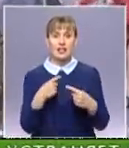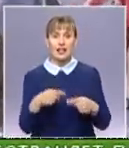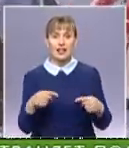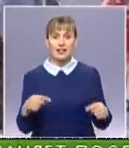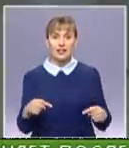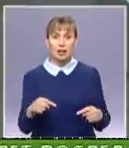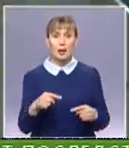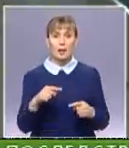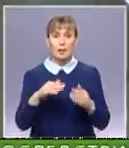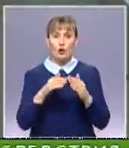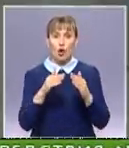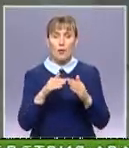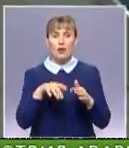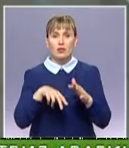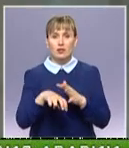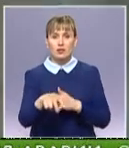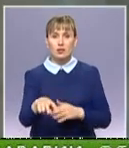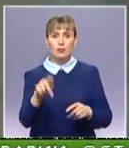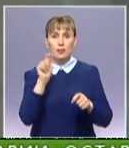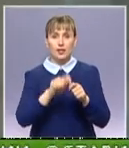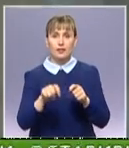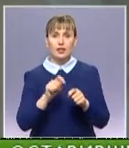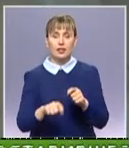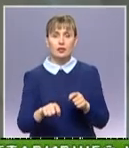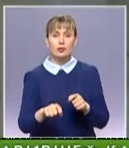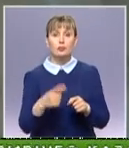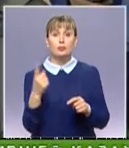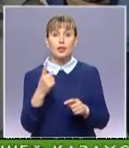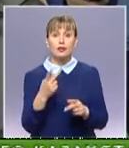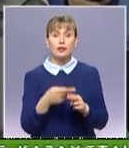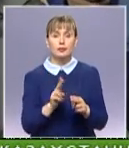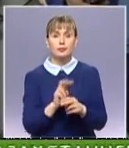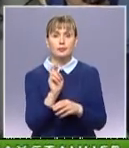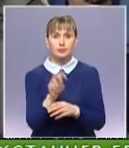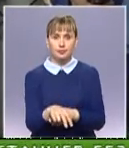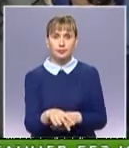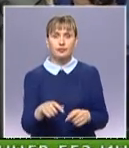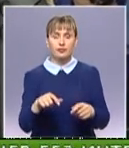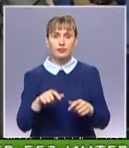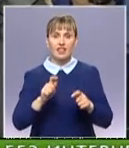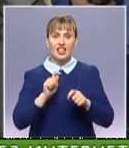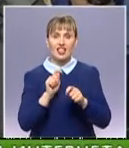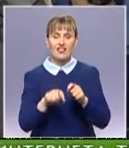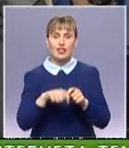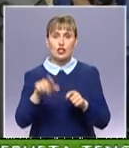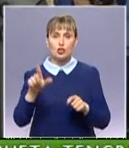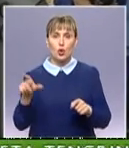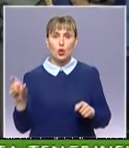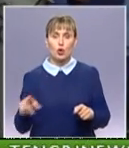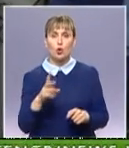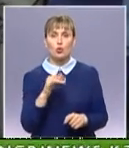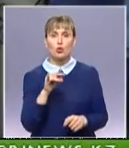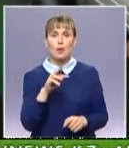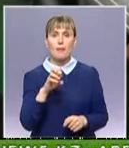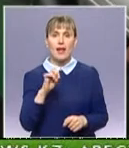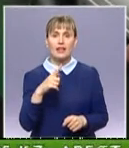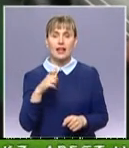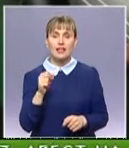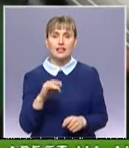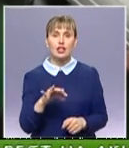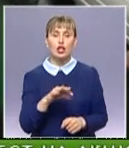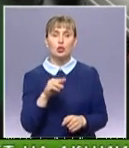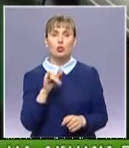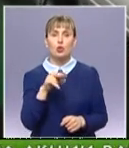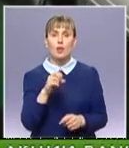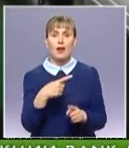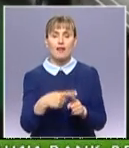децибелов в подъездах домов, расположенных близ станций. Первой, которую посетили ревизоры, стала пятиэтажка на Курмангазы Тулебаева. Данные собрали